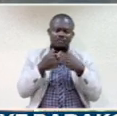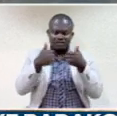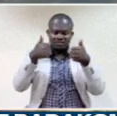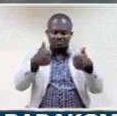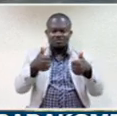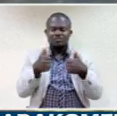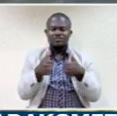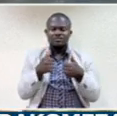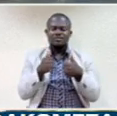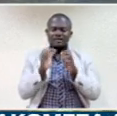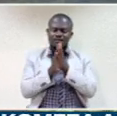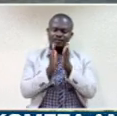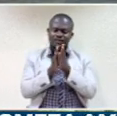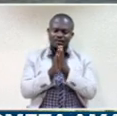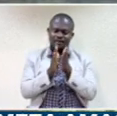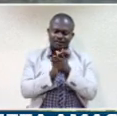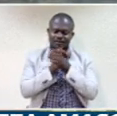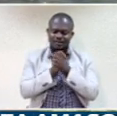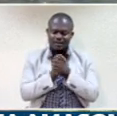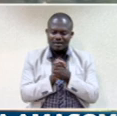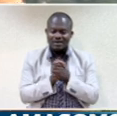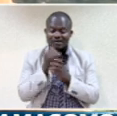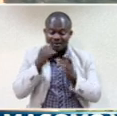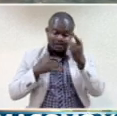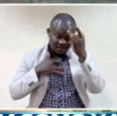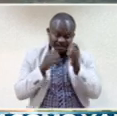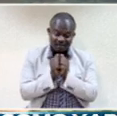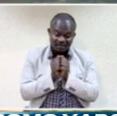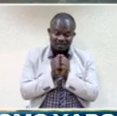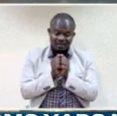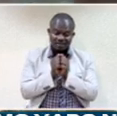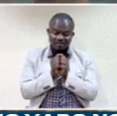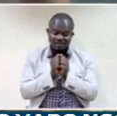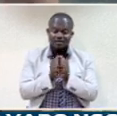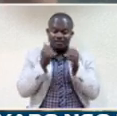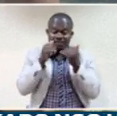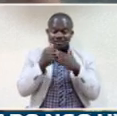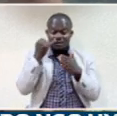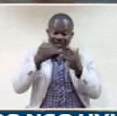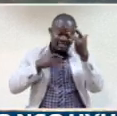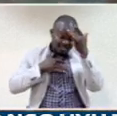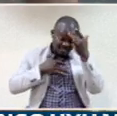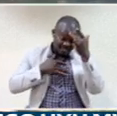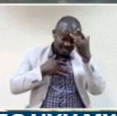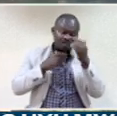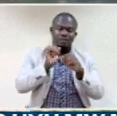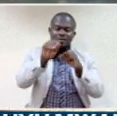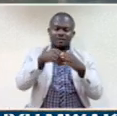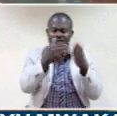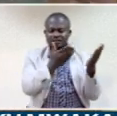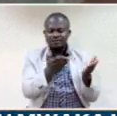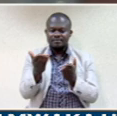neza kimba gukoma mu mashini uko nuko ari cyorezo ubu nuko ari cyorezo cyadufungiye tuba tugiye